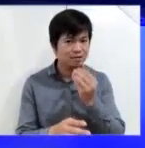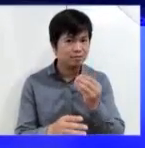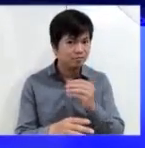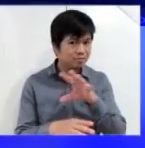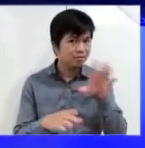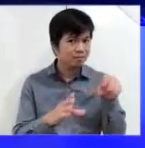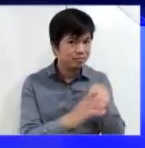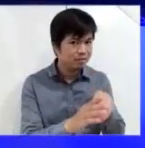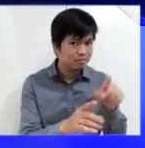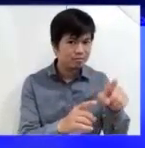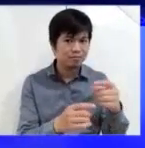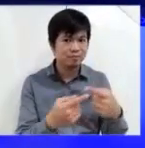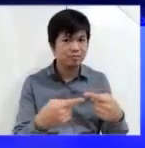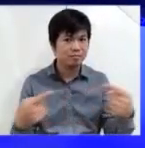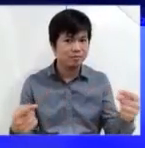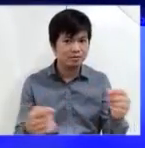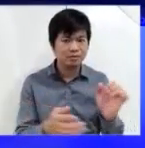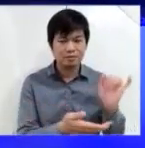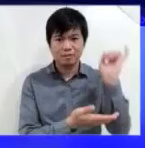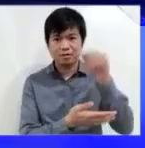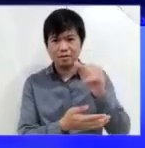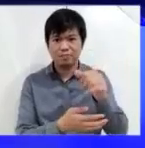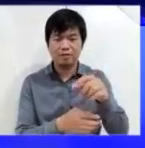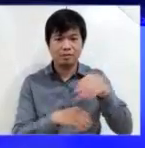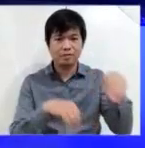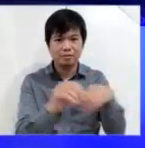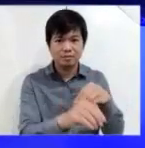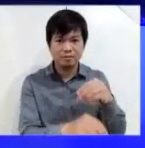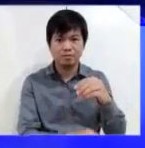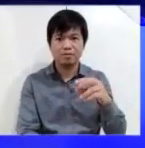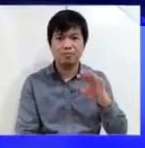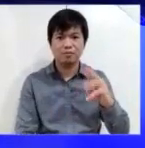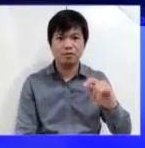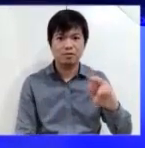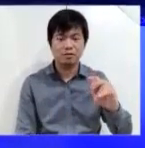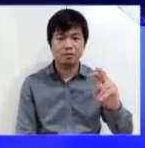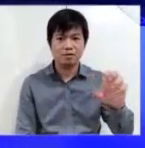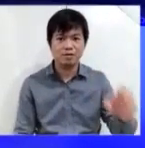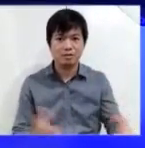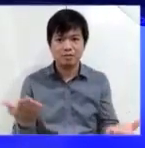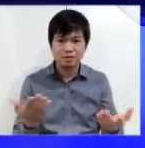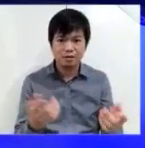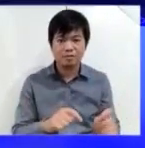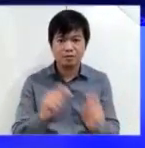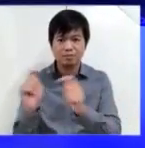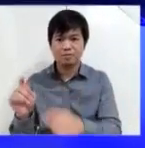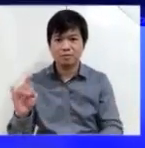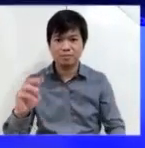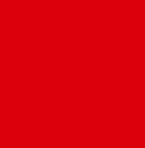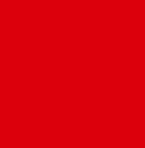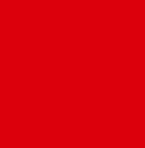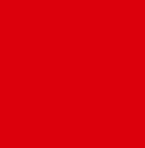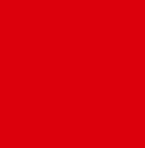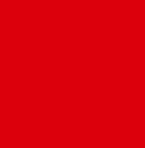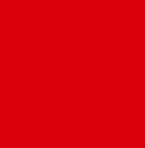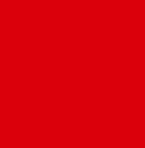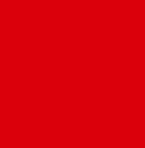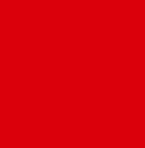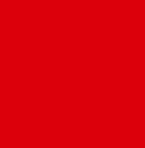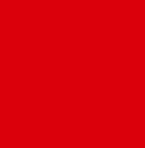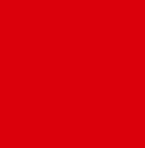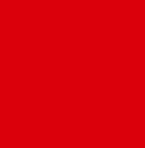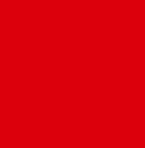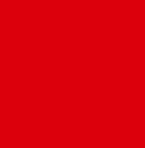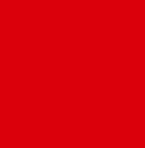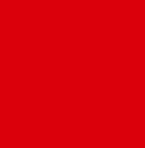para mapalitan ang nagagawa ni Morente? At saan kaya lilipat si Michelle? Abangan natin. Huwag kayong alis, sports pa tayo mamaya. What's up mga